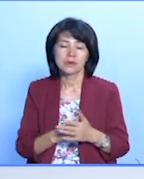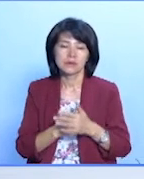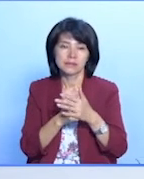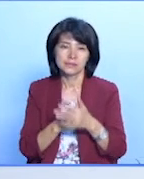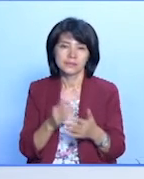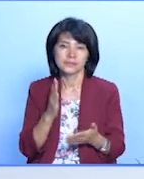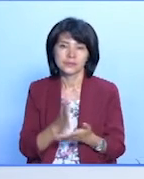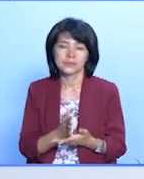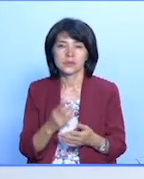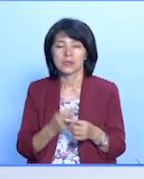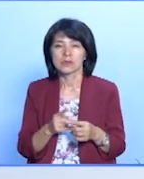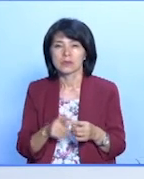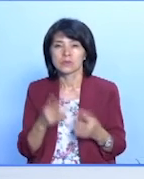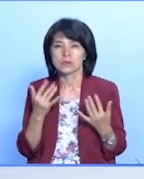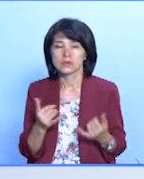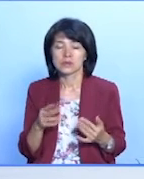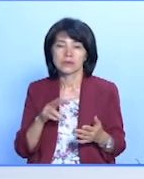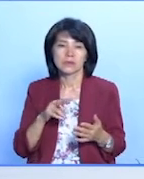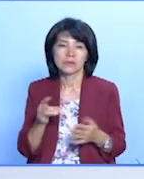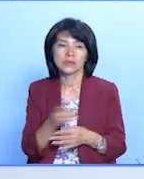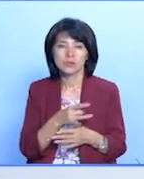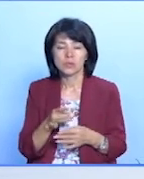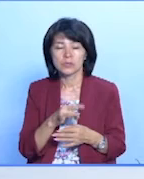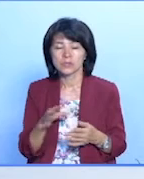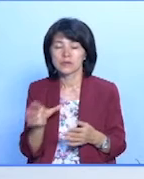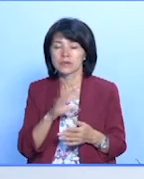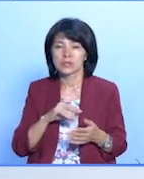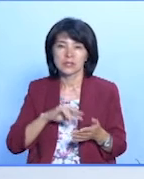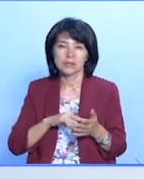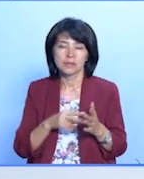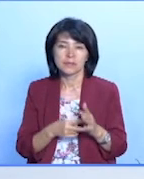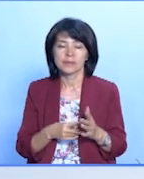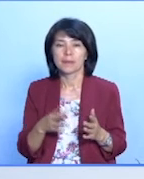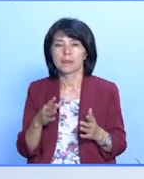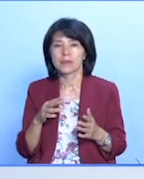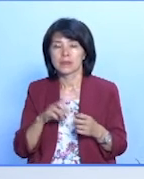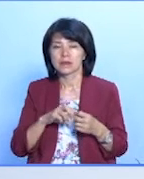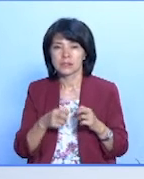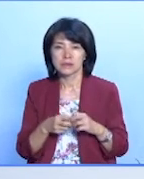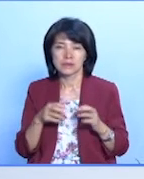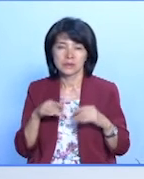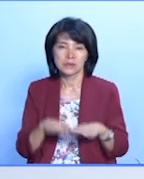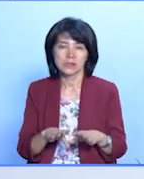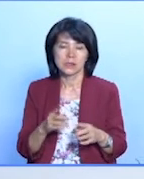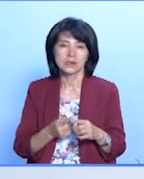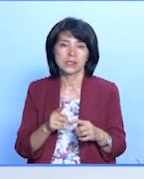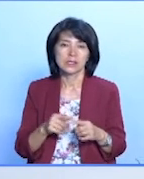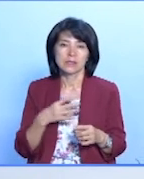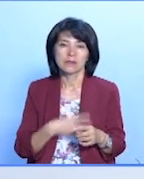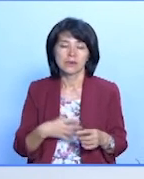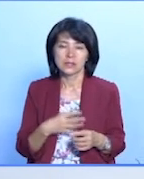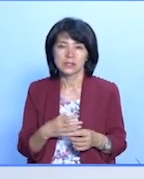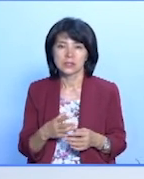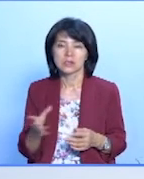республикада қабылданған шаралар өте маңызды. Жағдайдың тұрақталатыны сөзсіз. Бұл ретте облыстық Нұрана қоғамдық бірлестігінің төрайымы